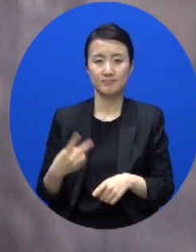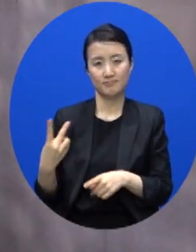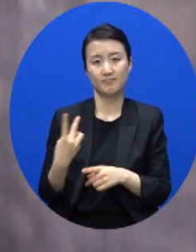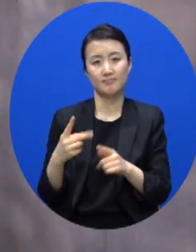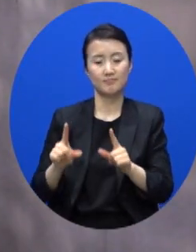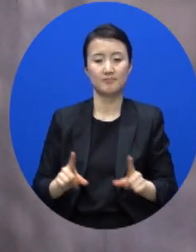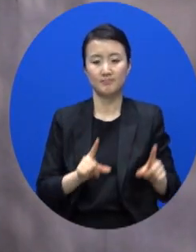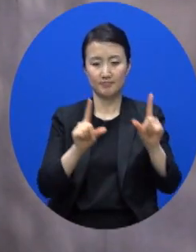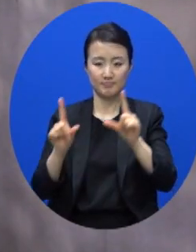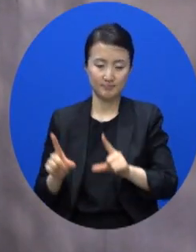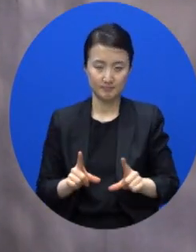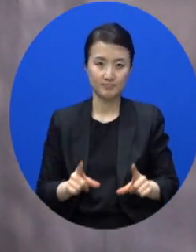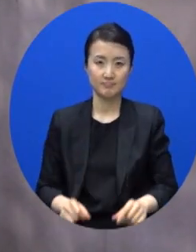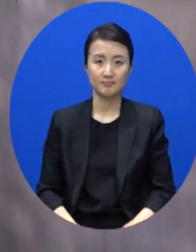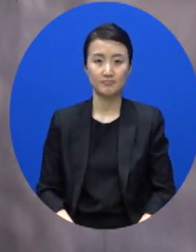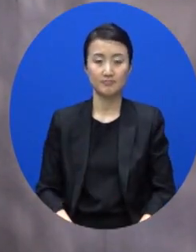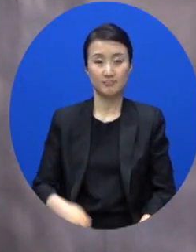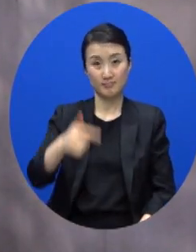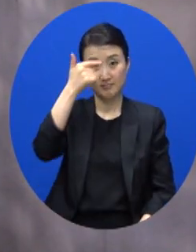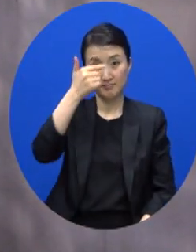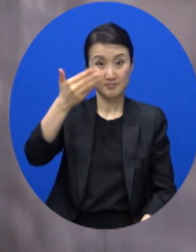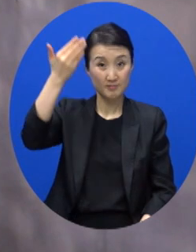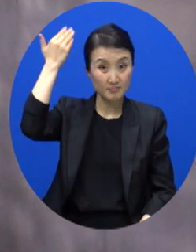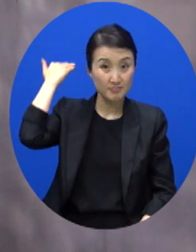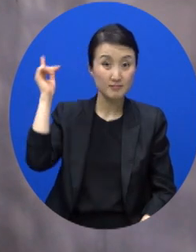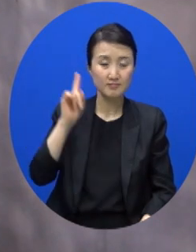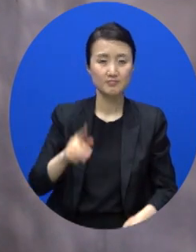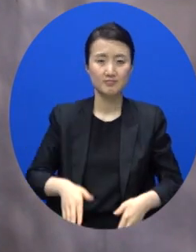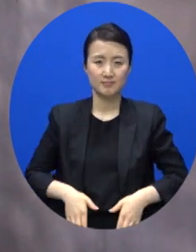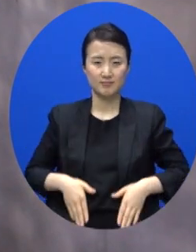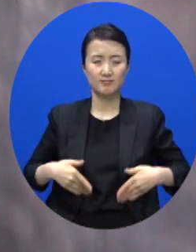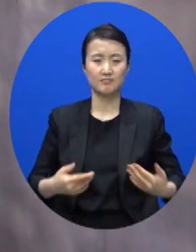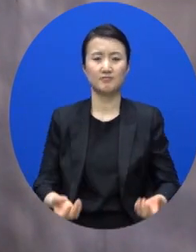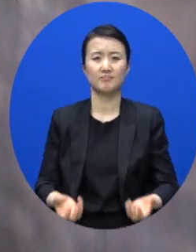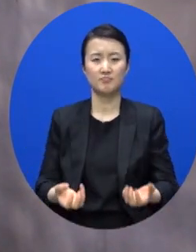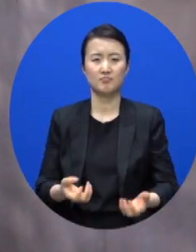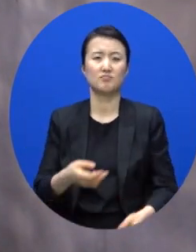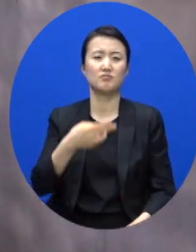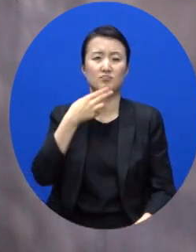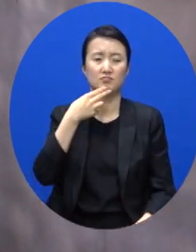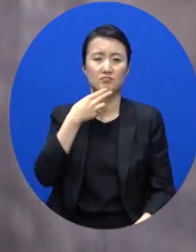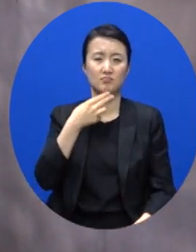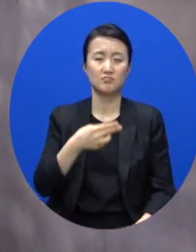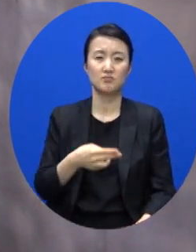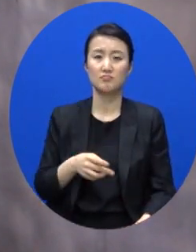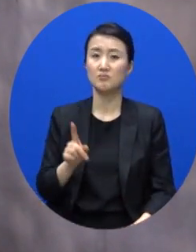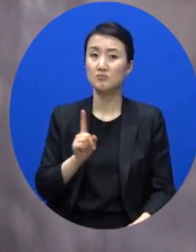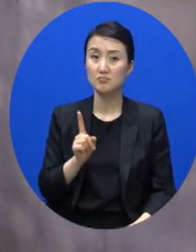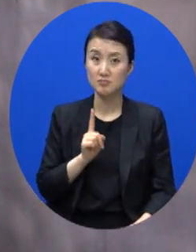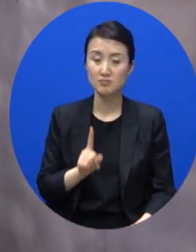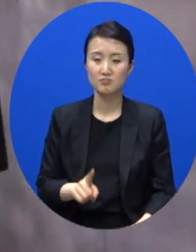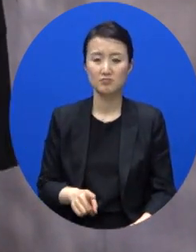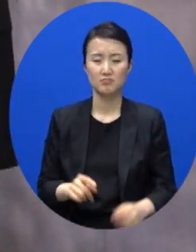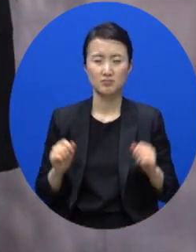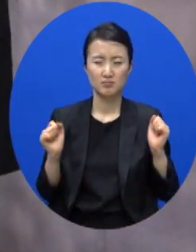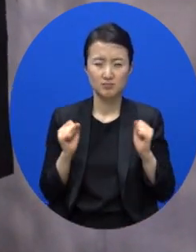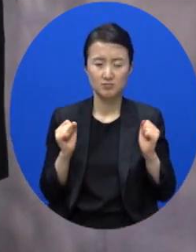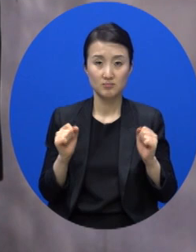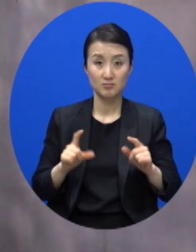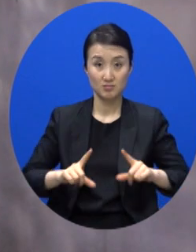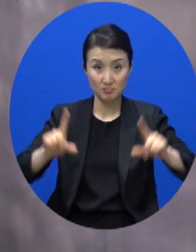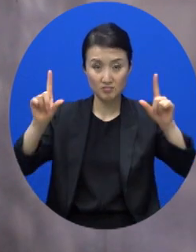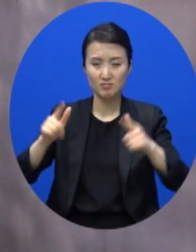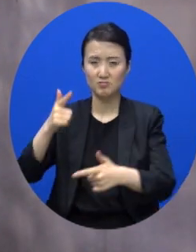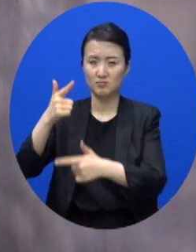그때는 보일러라는 이런 것들이 많이 흔치 않았을 때입니다. 그래서 겨울에